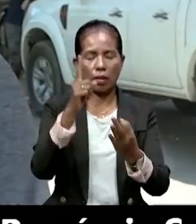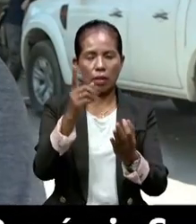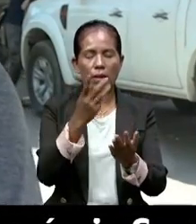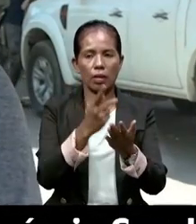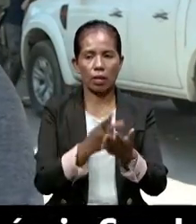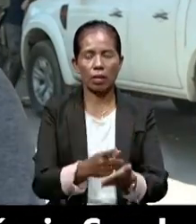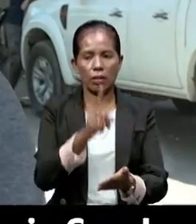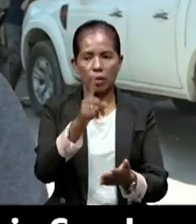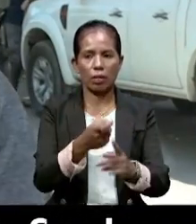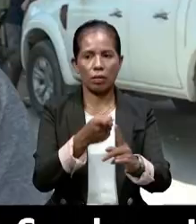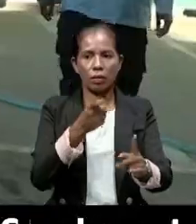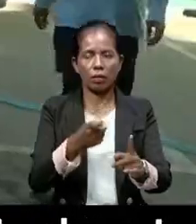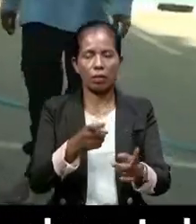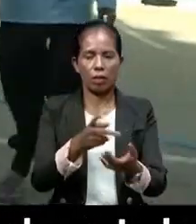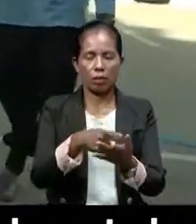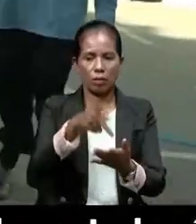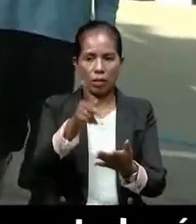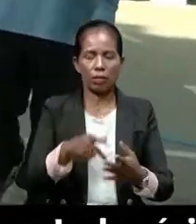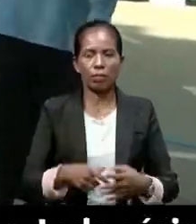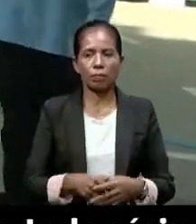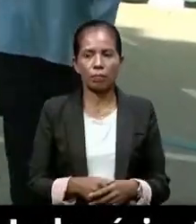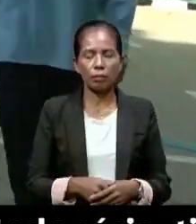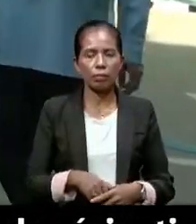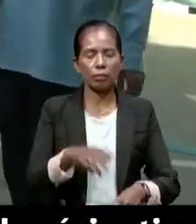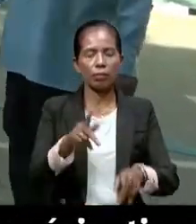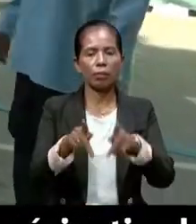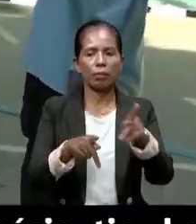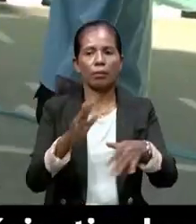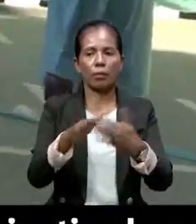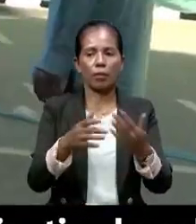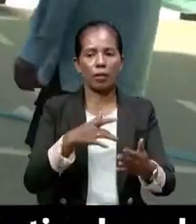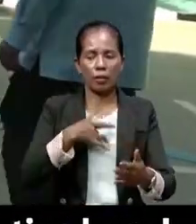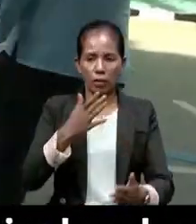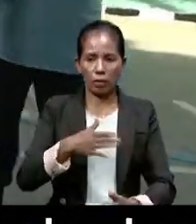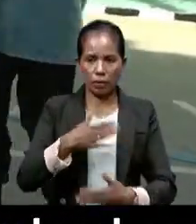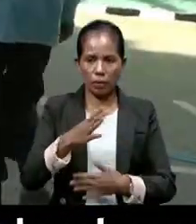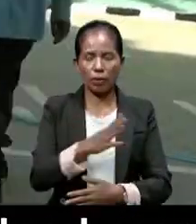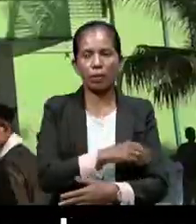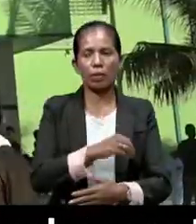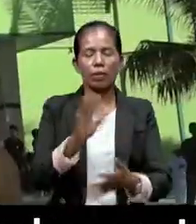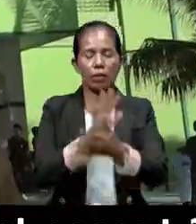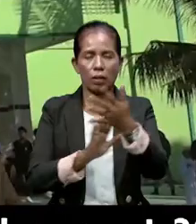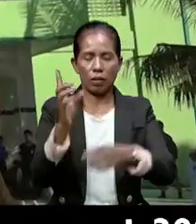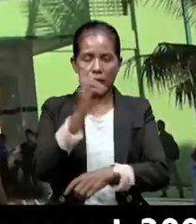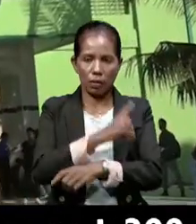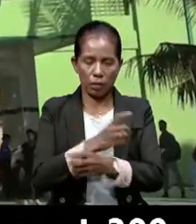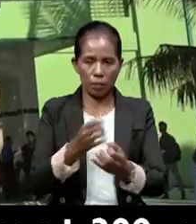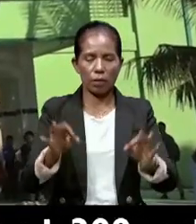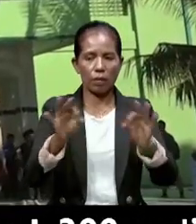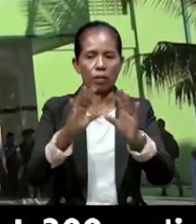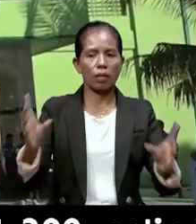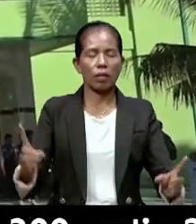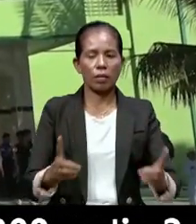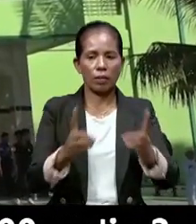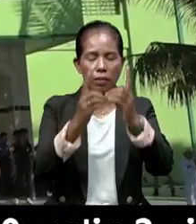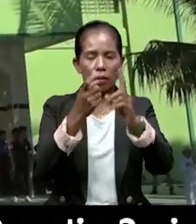Kupong ne be husi funasamo se. Komunidade musulmanu sira senti kontenti huri celebra loro importante ni, tamba bele asoro